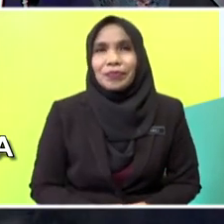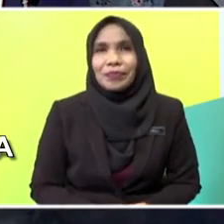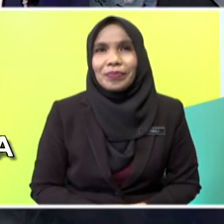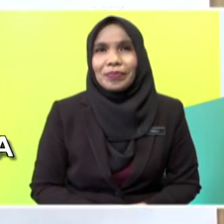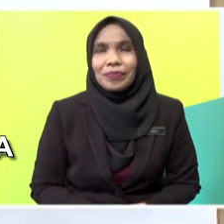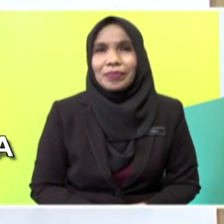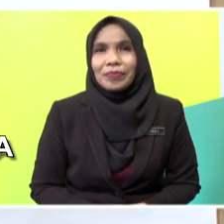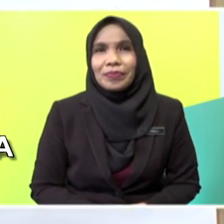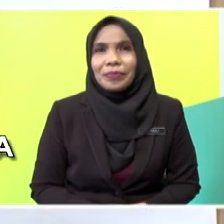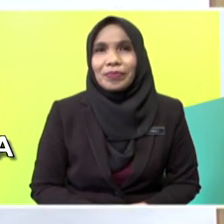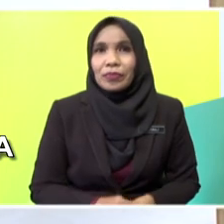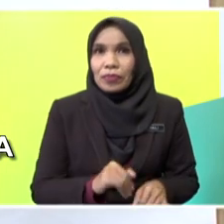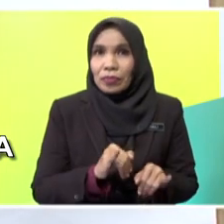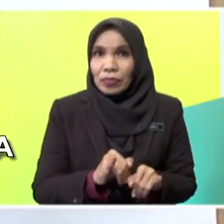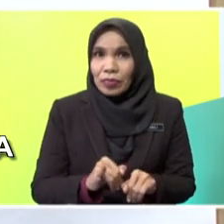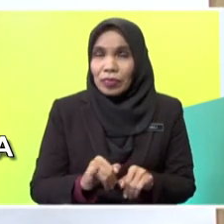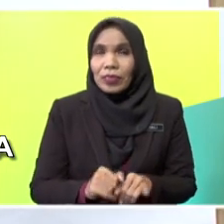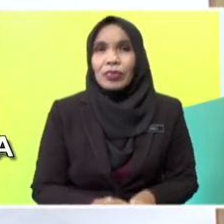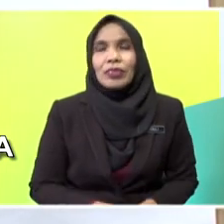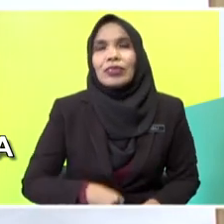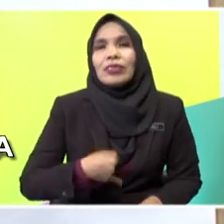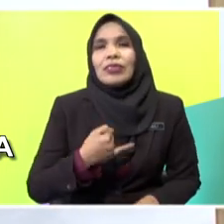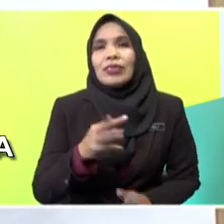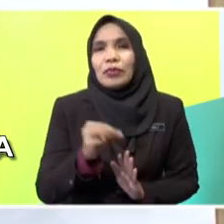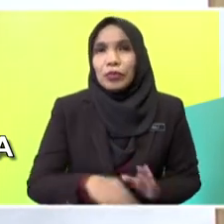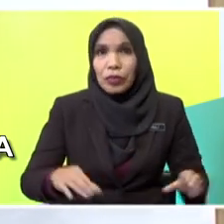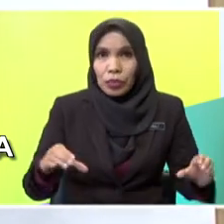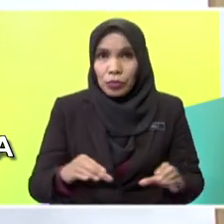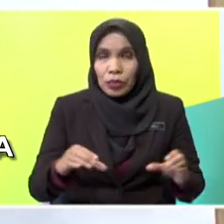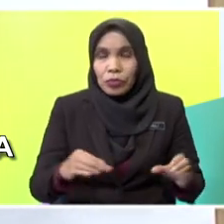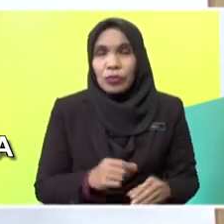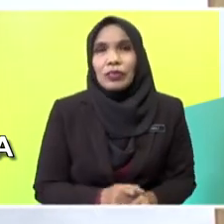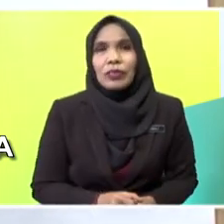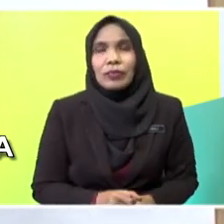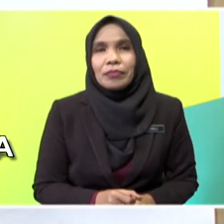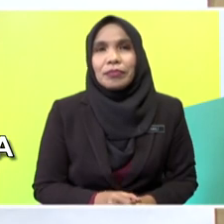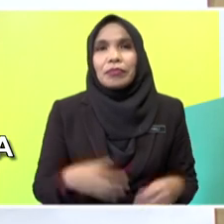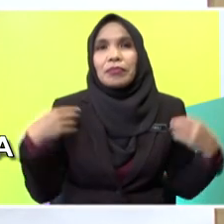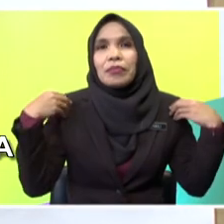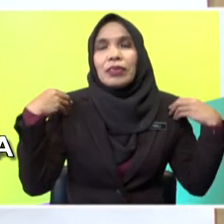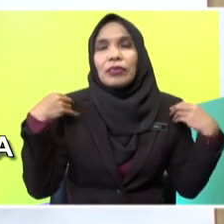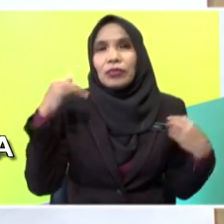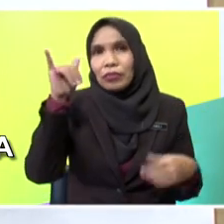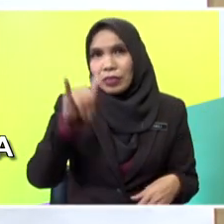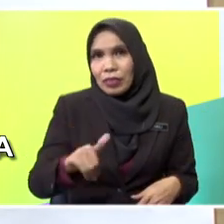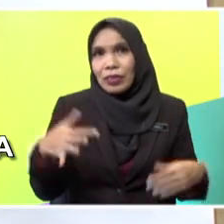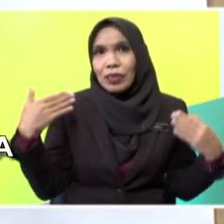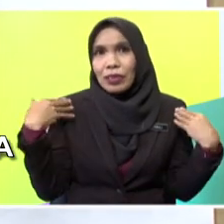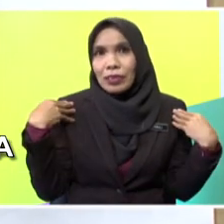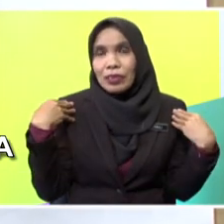Jadi jika ingin membuat baju yang ada butang ke zip ke, kita guna